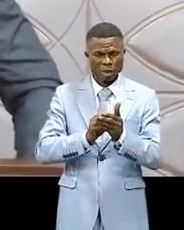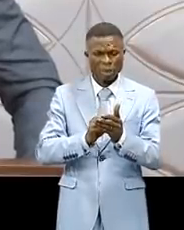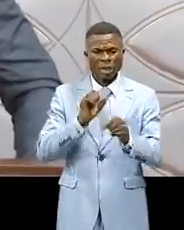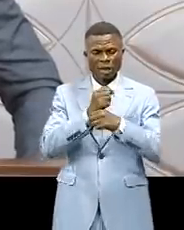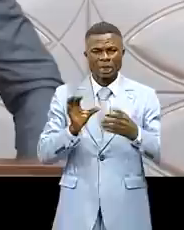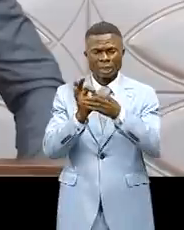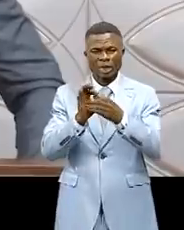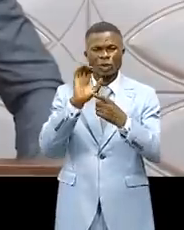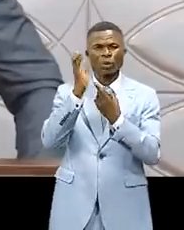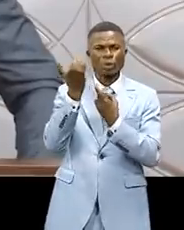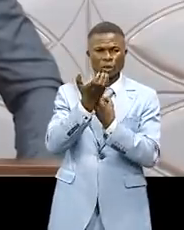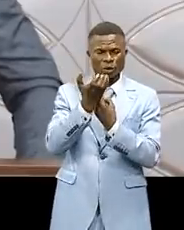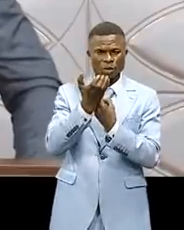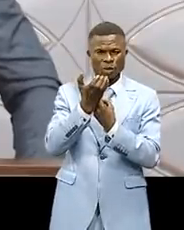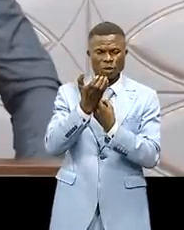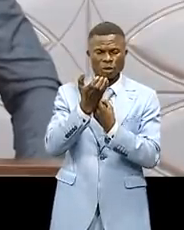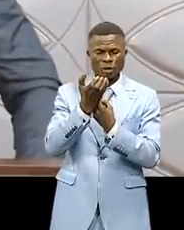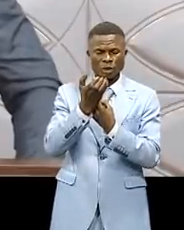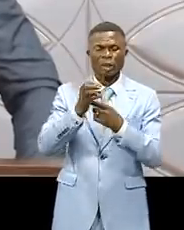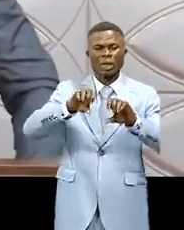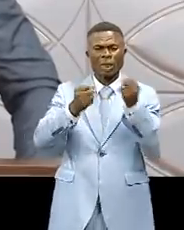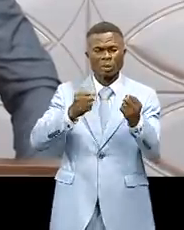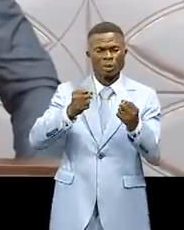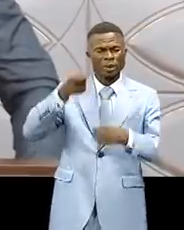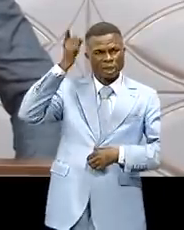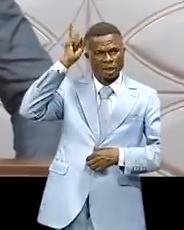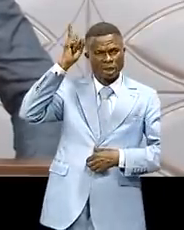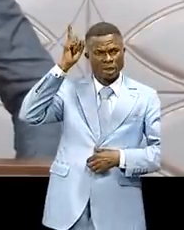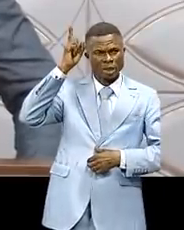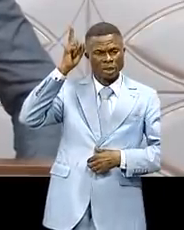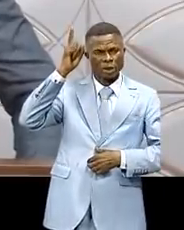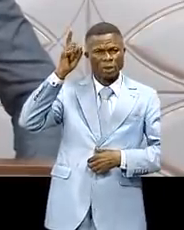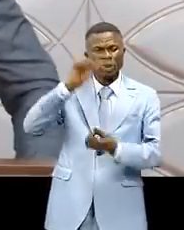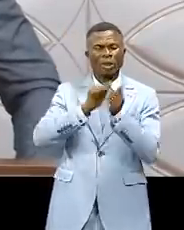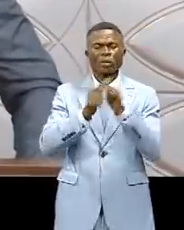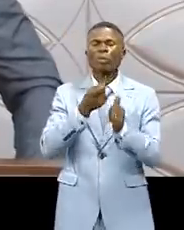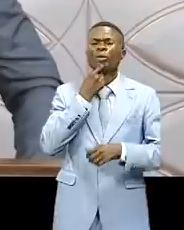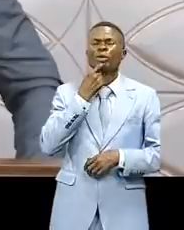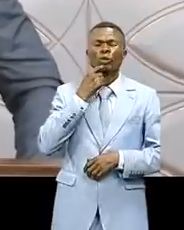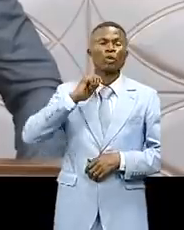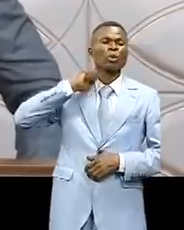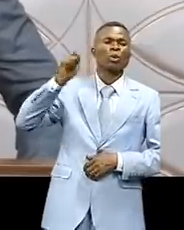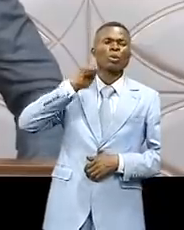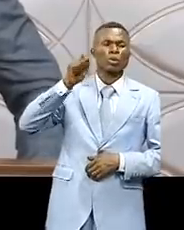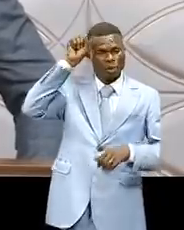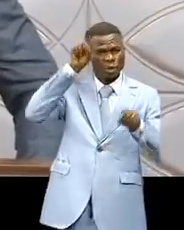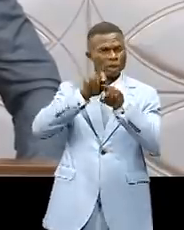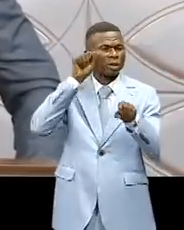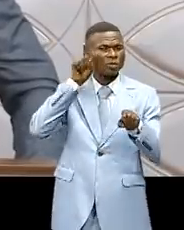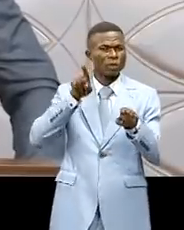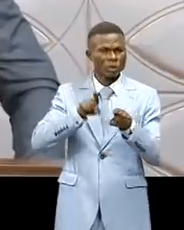et ombilicaux brisé du fait de la tragédie de l'histoire avec nos frères et soeurs